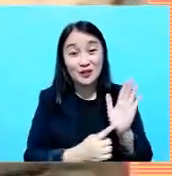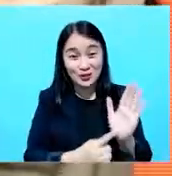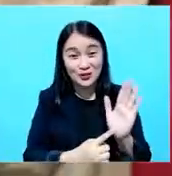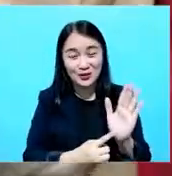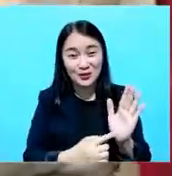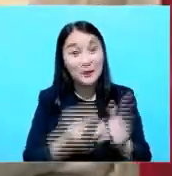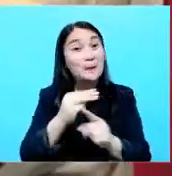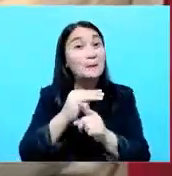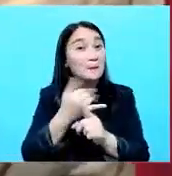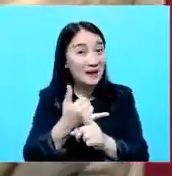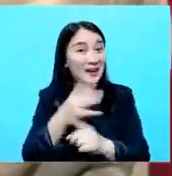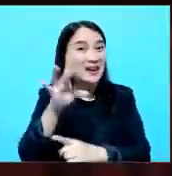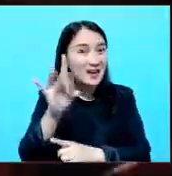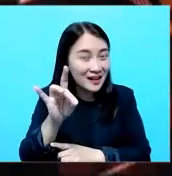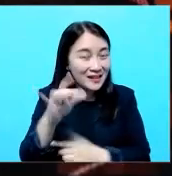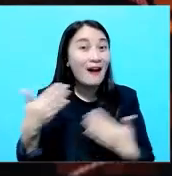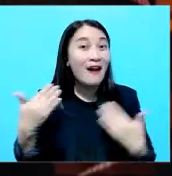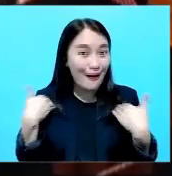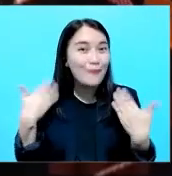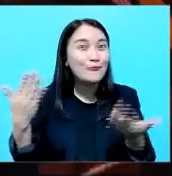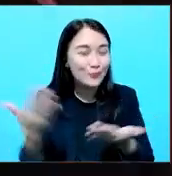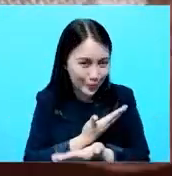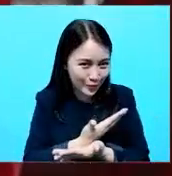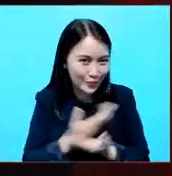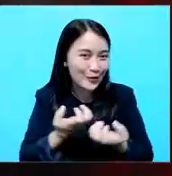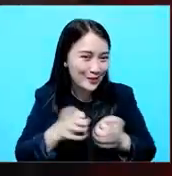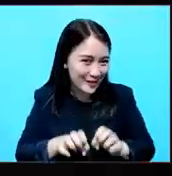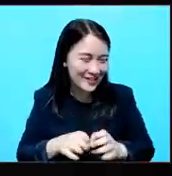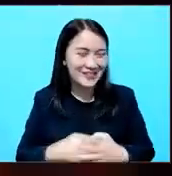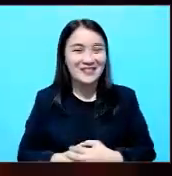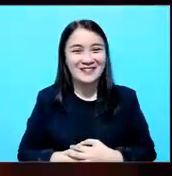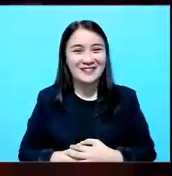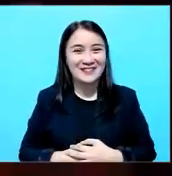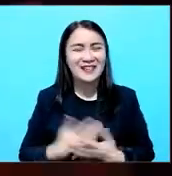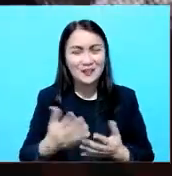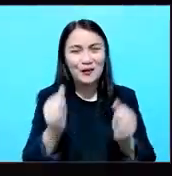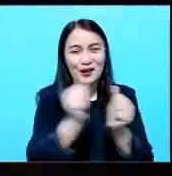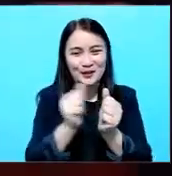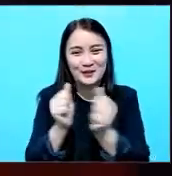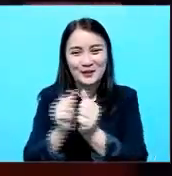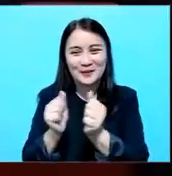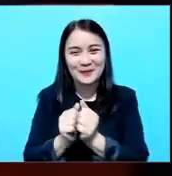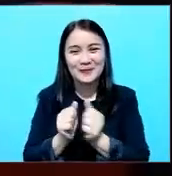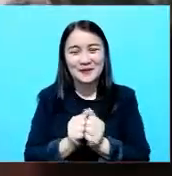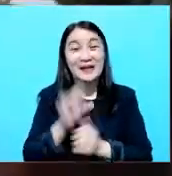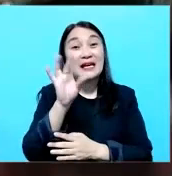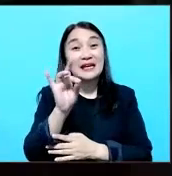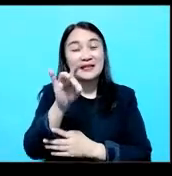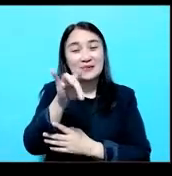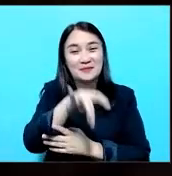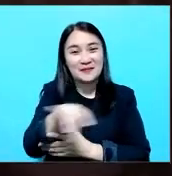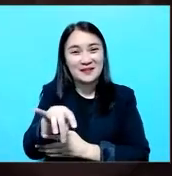may kakaibang mangyayari. Sana po ngayong May 8, magsama-sama po tayo, 8 p.m. po yan, sa Channel